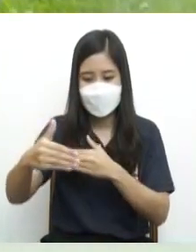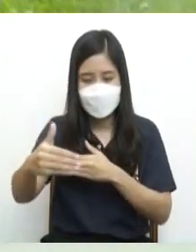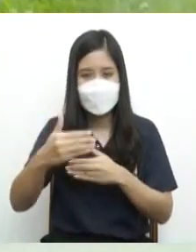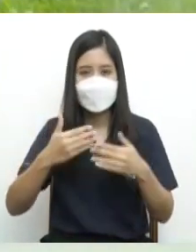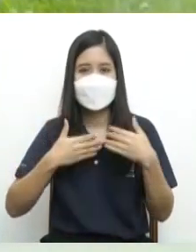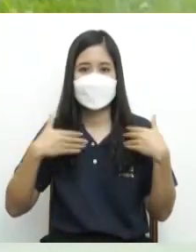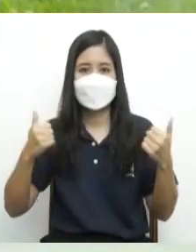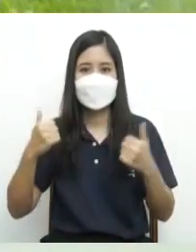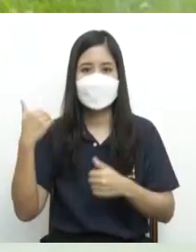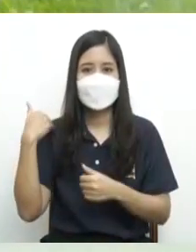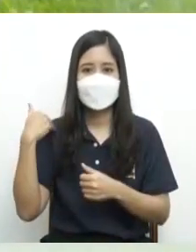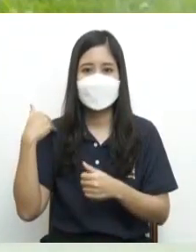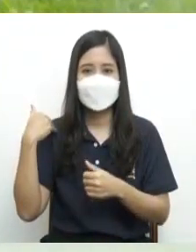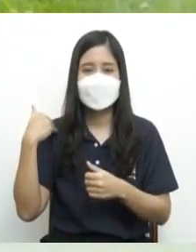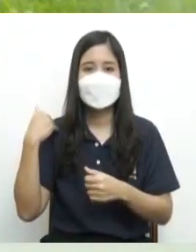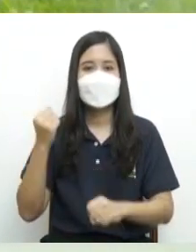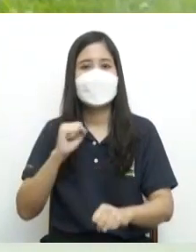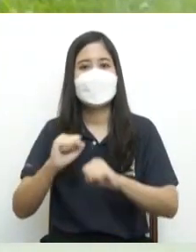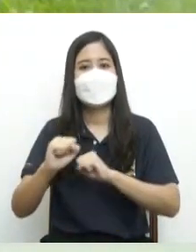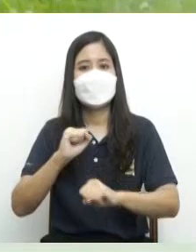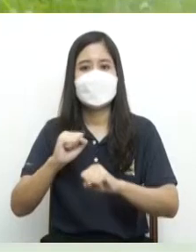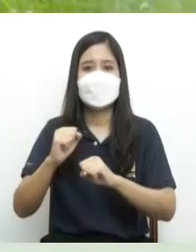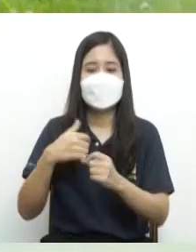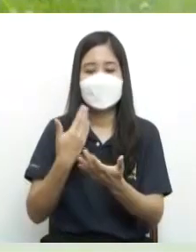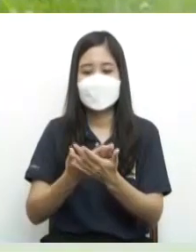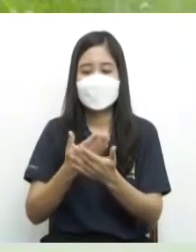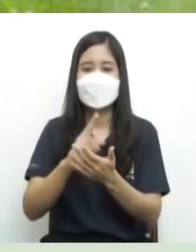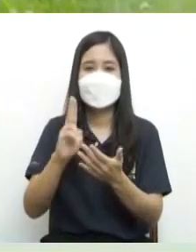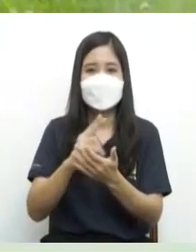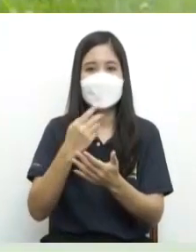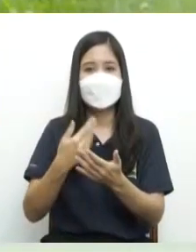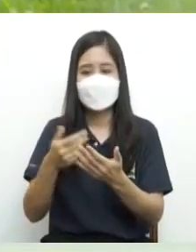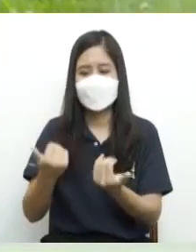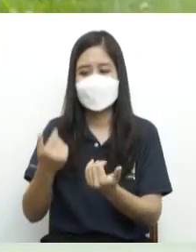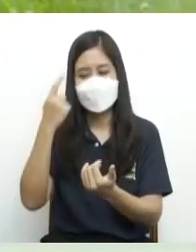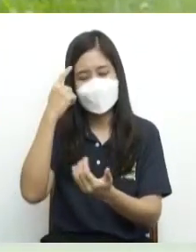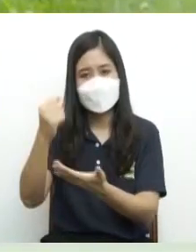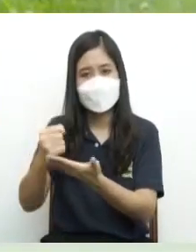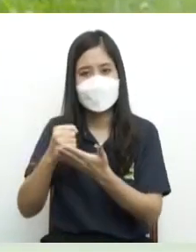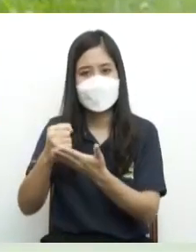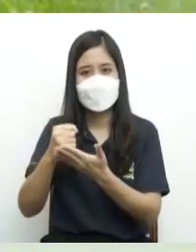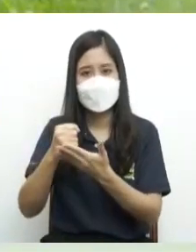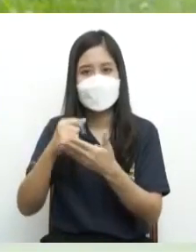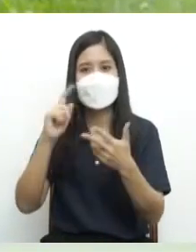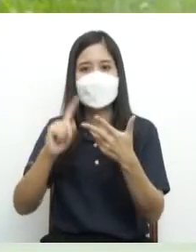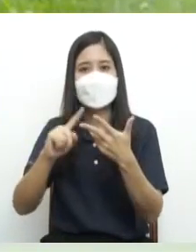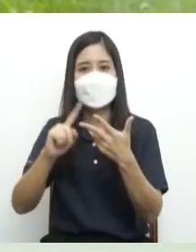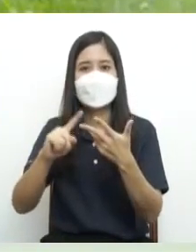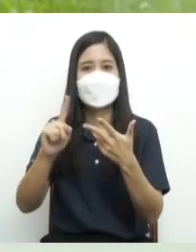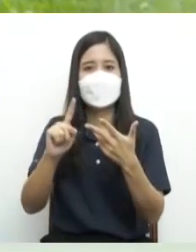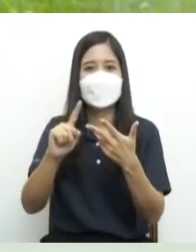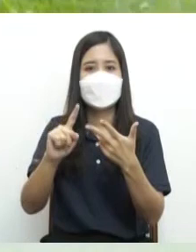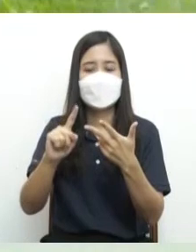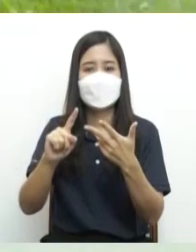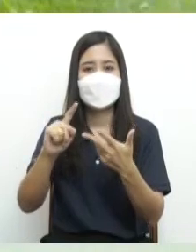ราจะสุขณวัยรุ่นแล้วไปทุกตอนเกษียณเนี่ยก็คงจะได้ช่วยเราถึงส่วนนี้และส่วนที่3ผมคิดว่ากิจกรรมที่ท่านกรุณ